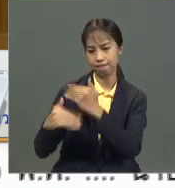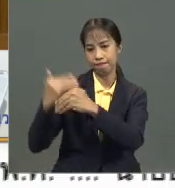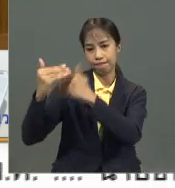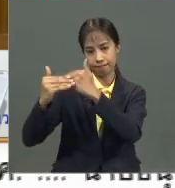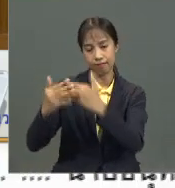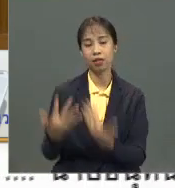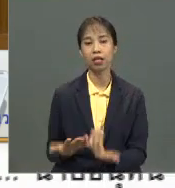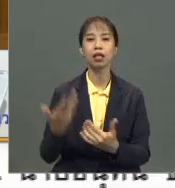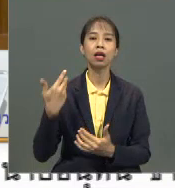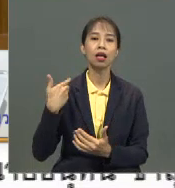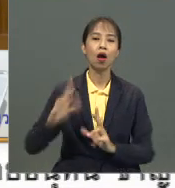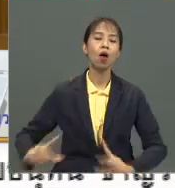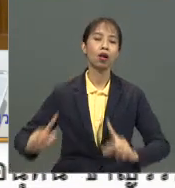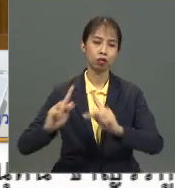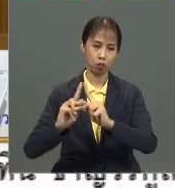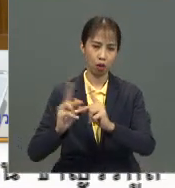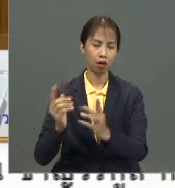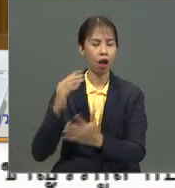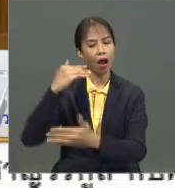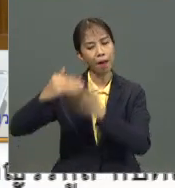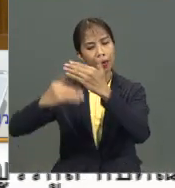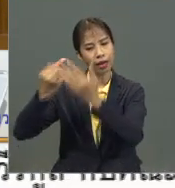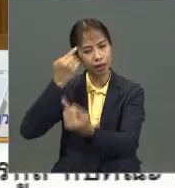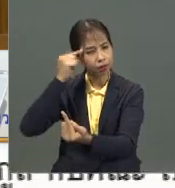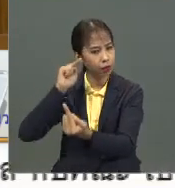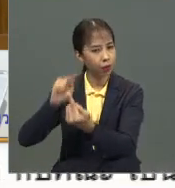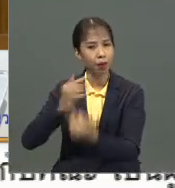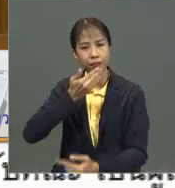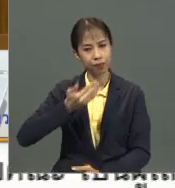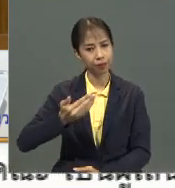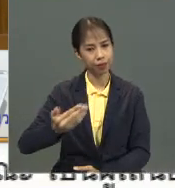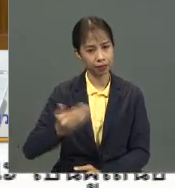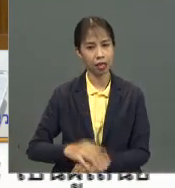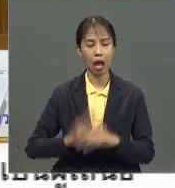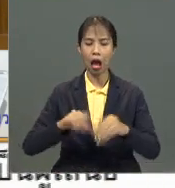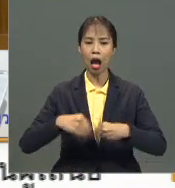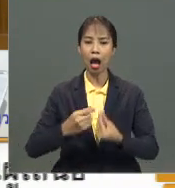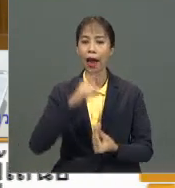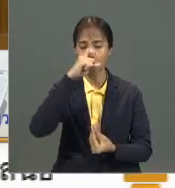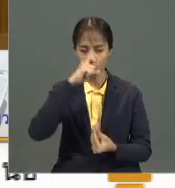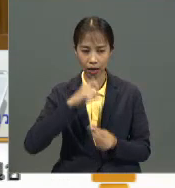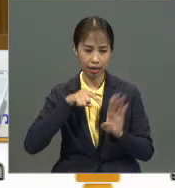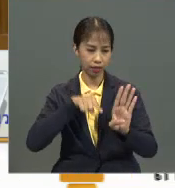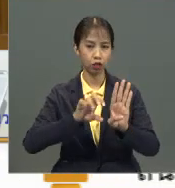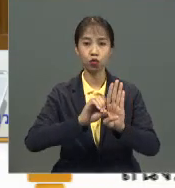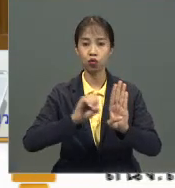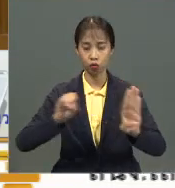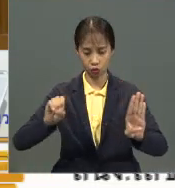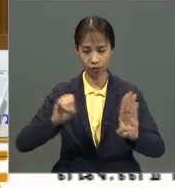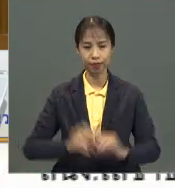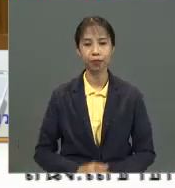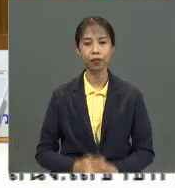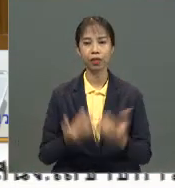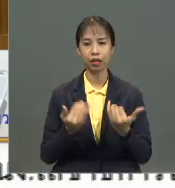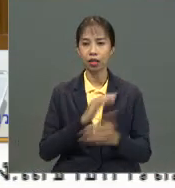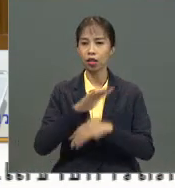ระทรวงเป้าหมายการพัฒนาที่ยั่งยืนกรอบแนวคิดการพัฒนาประเทศสู่ประเทศไทย 4.0 และนโยบายสำคัญของรัฐบาล